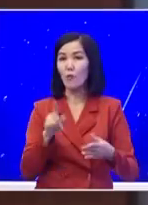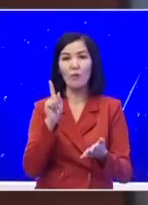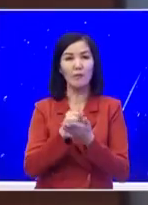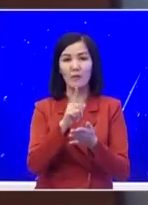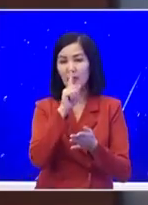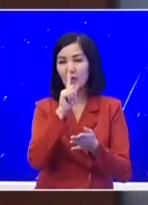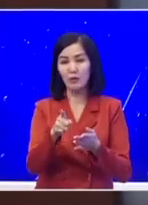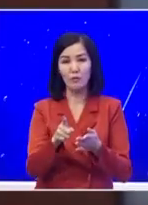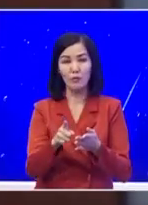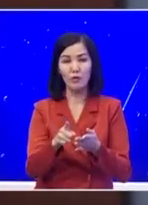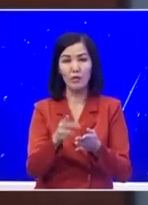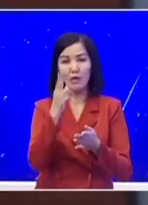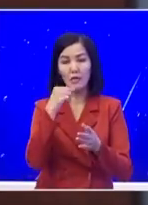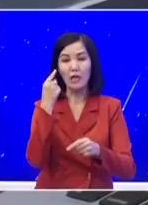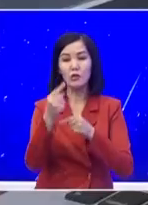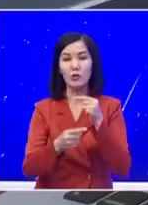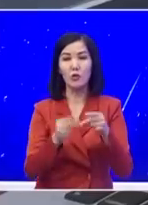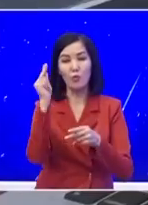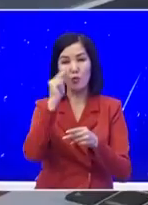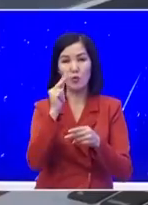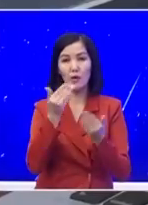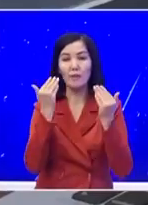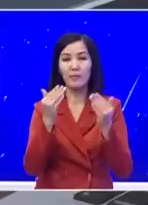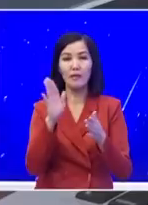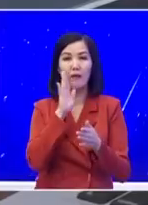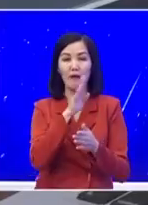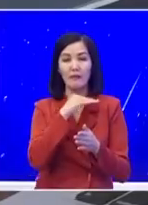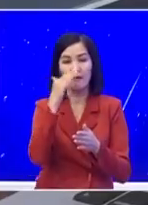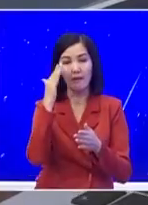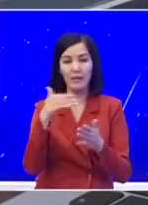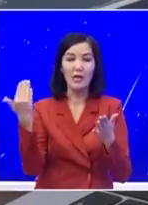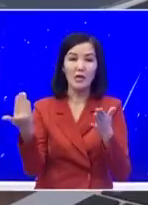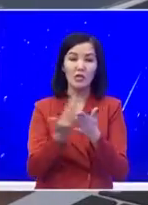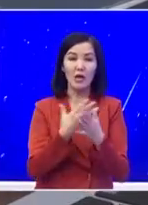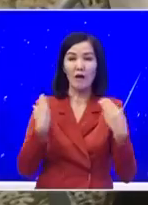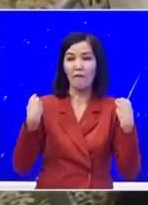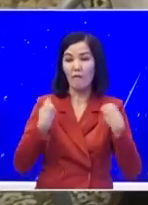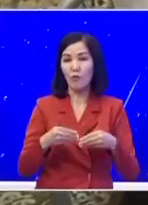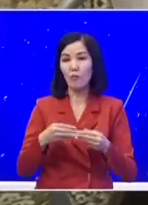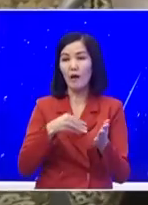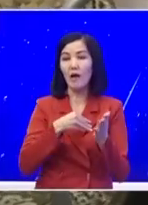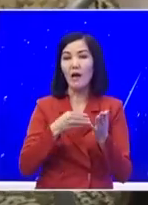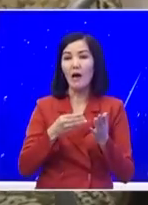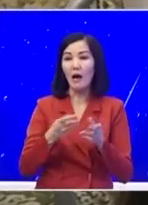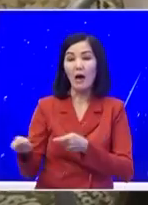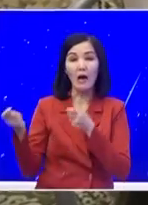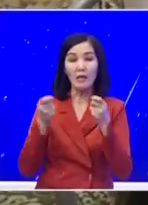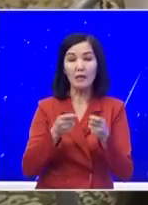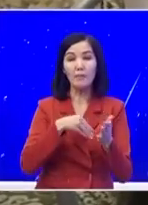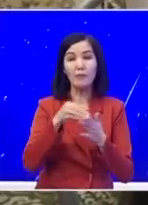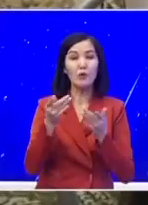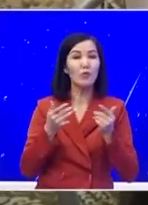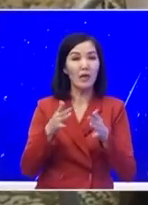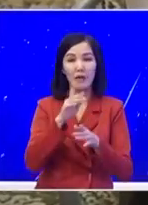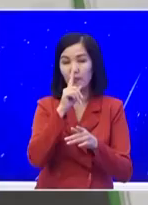міндеттелмейді. Дәстүрлі оқуға көшкеннен кейінде биыл ата-анадан балаға жаңа форма алып беру талап етілмейді. Қашықтықта